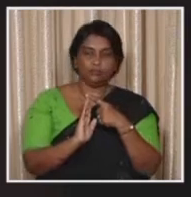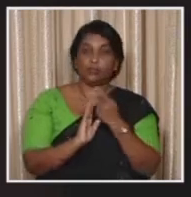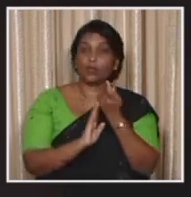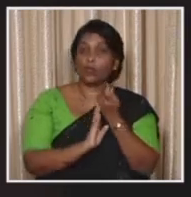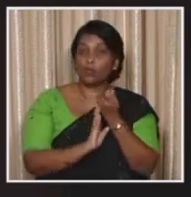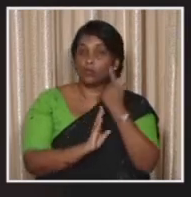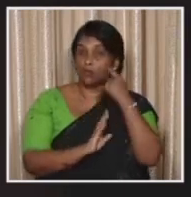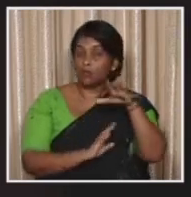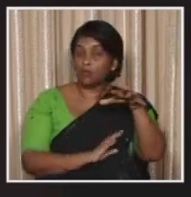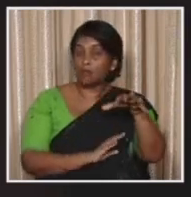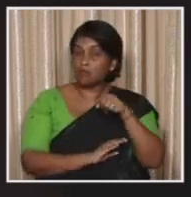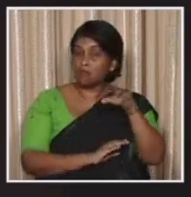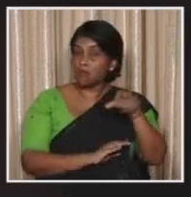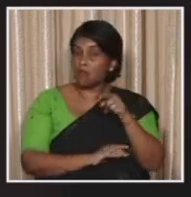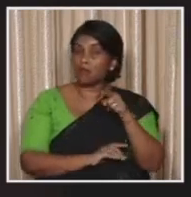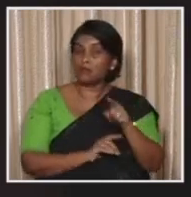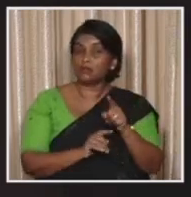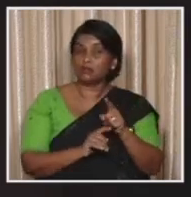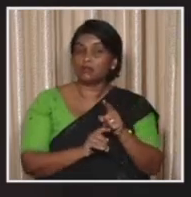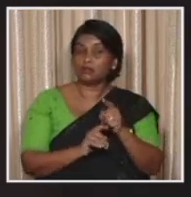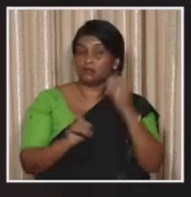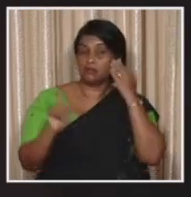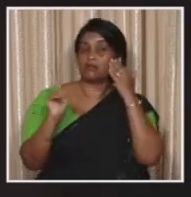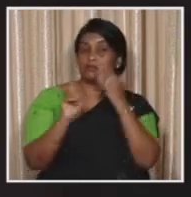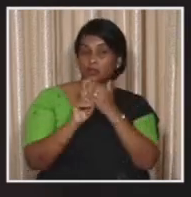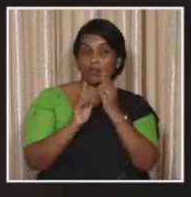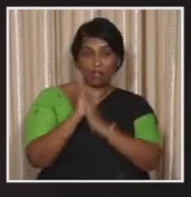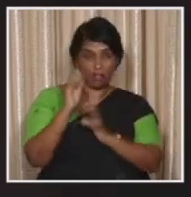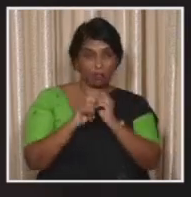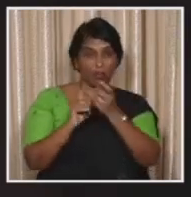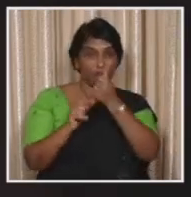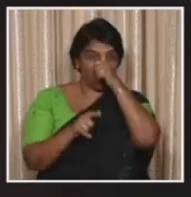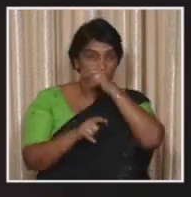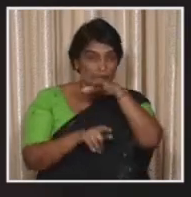මුදල් අවභාවිතාවන් වෙනුවෙන් කෙලින් හිටගන්න මන්ත්‍රීවරයෙක් නම්